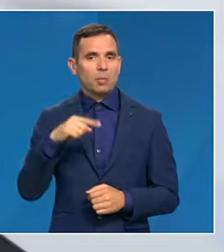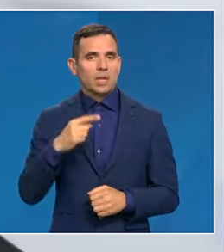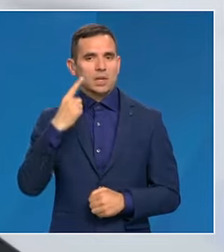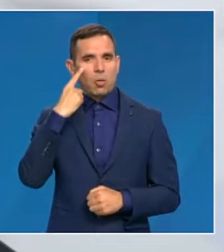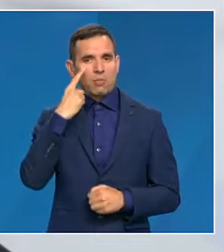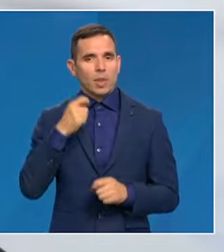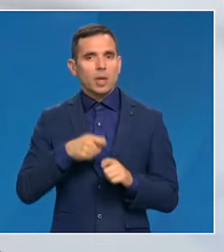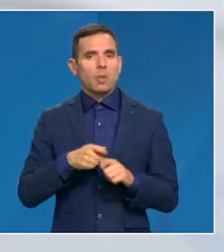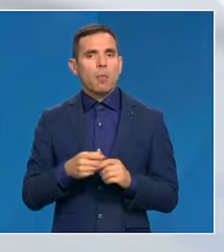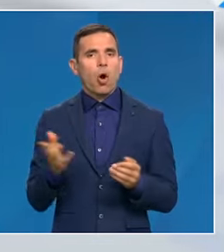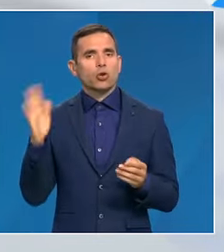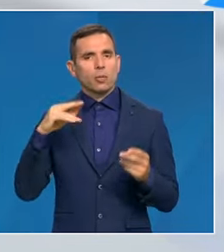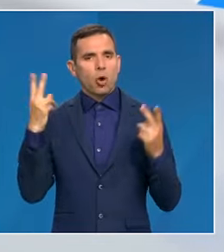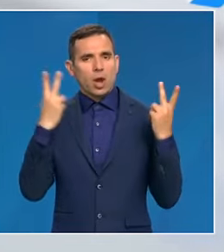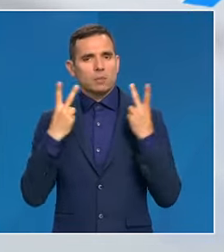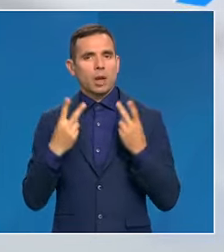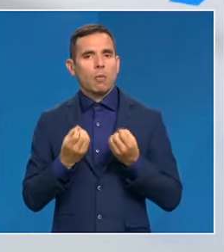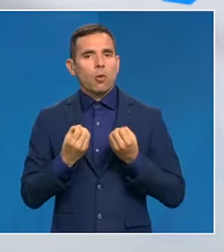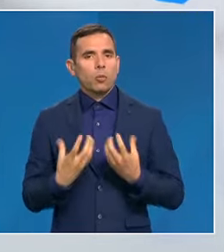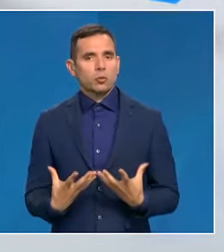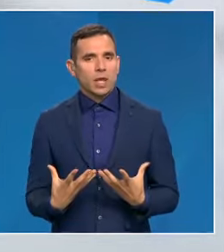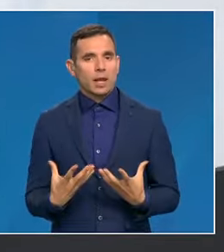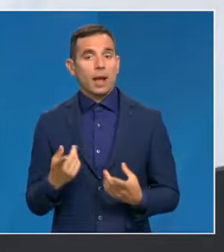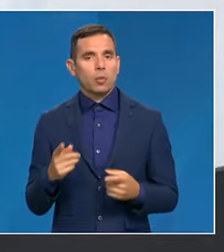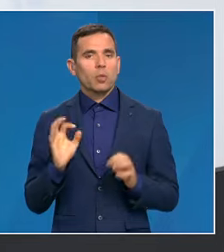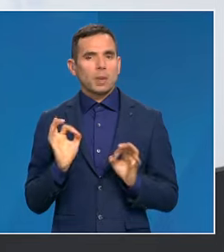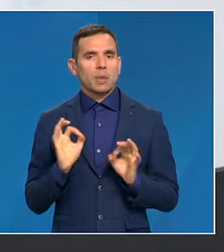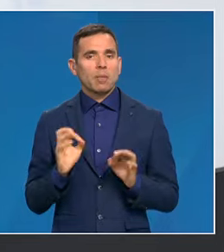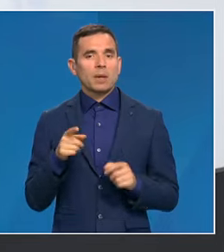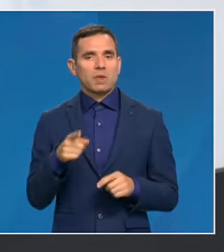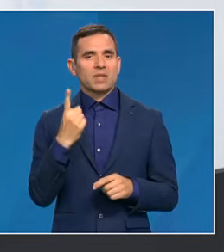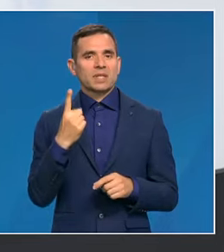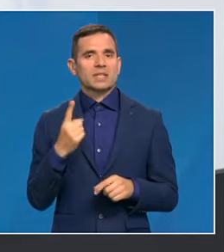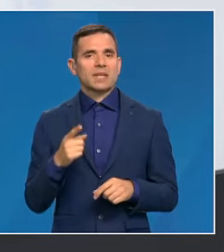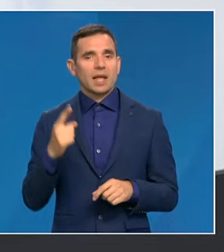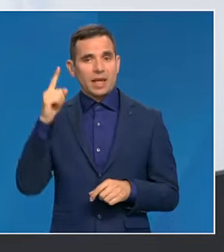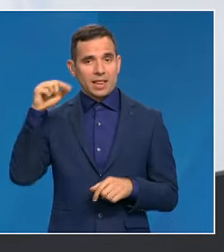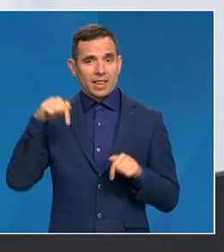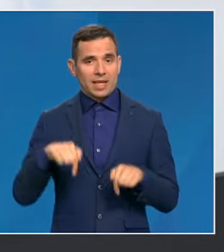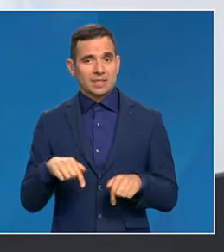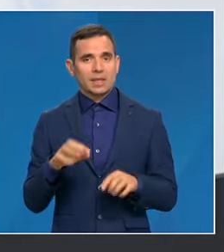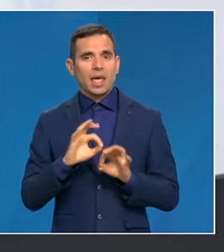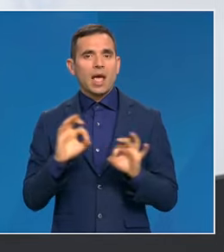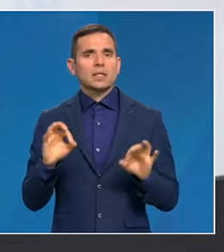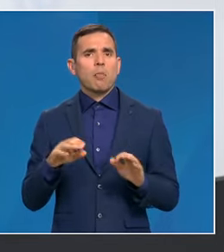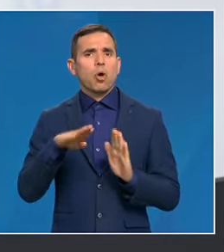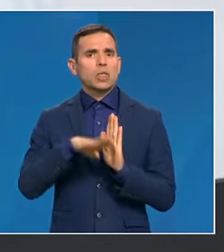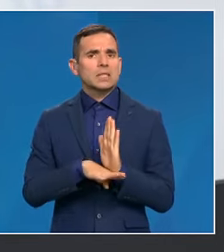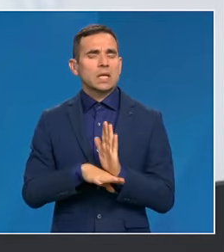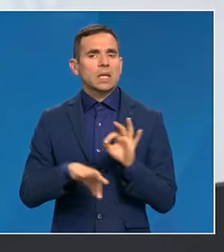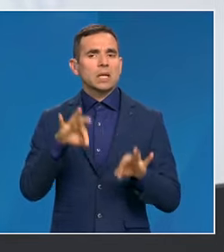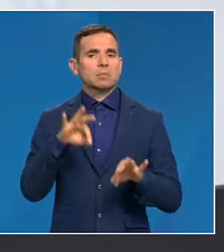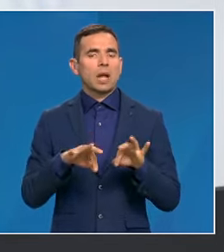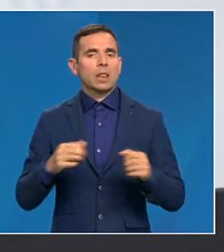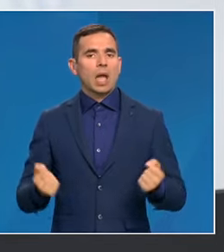да ги правим още по-разбираеми, по-опростени, като, например, първата за днес. Ясна е по-ниската избирателна активност за